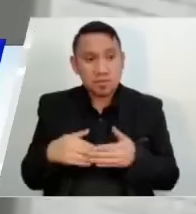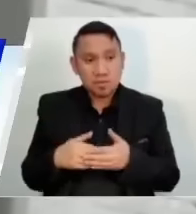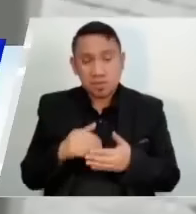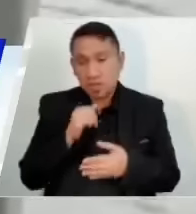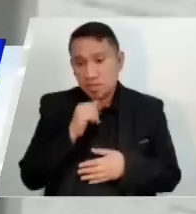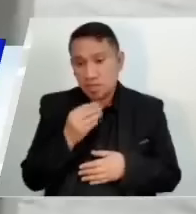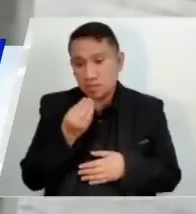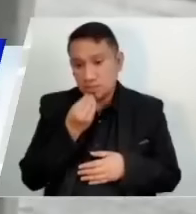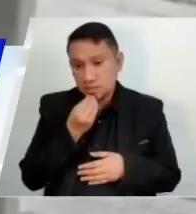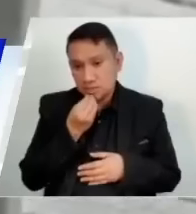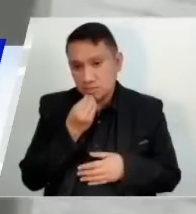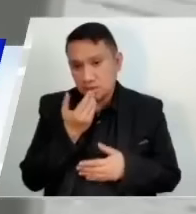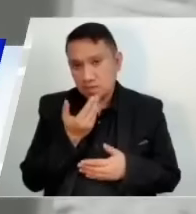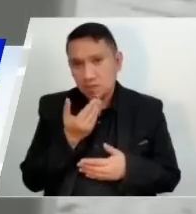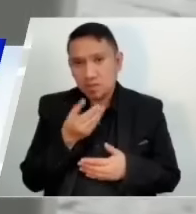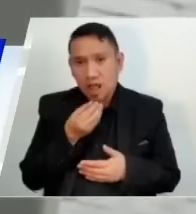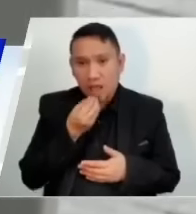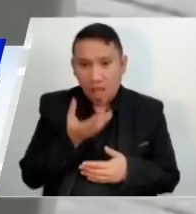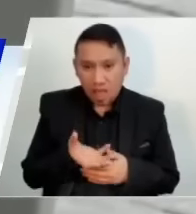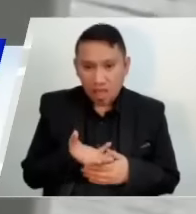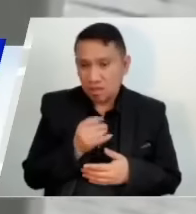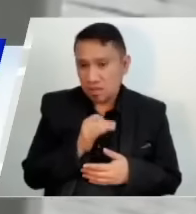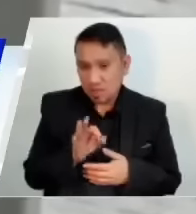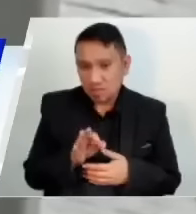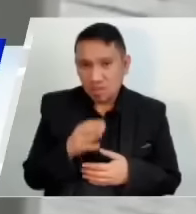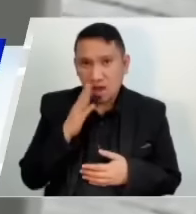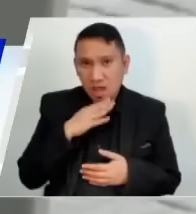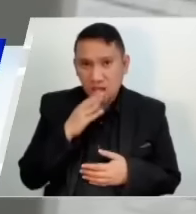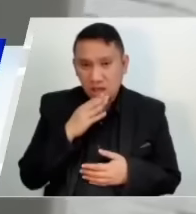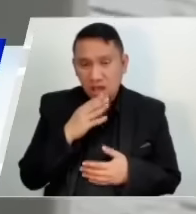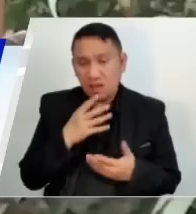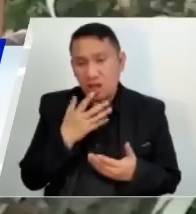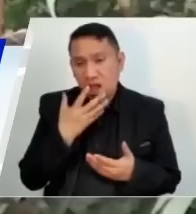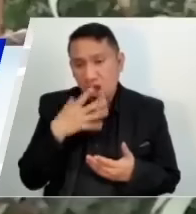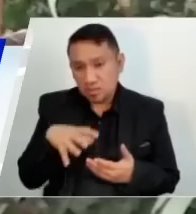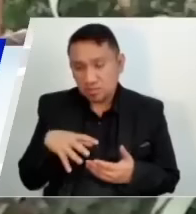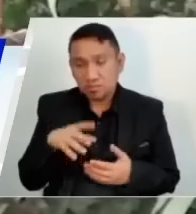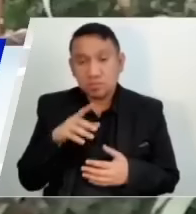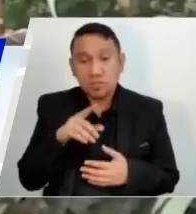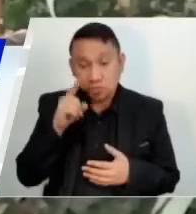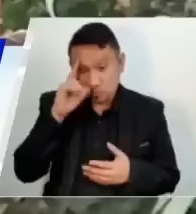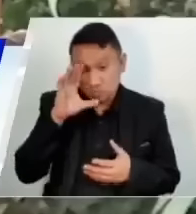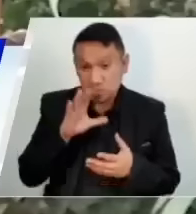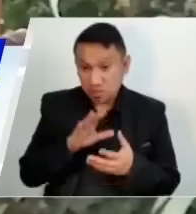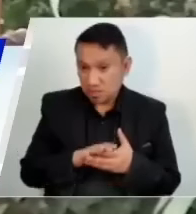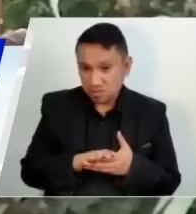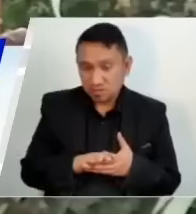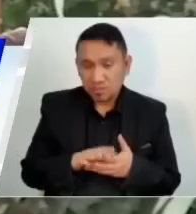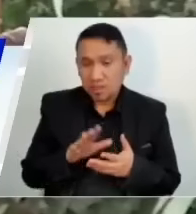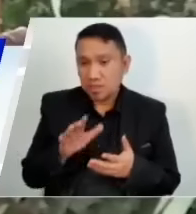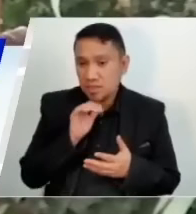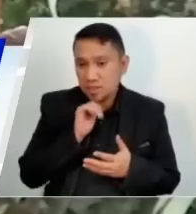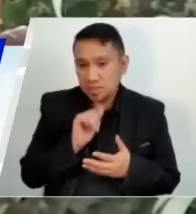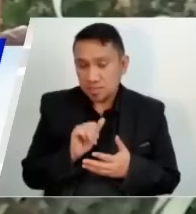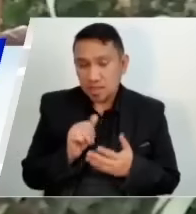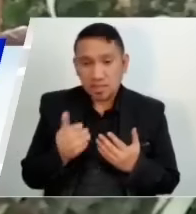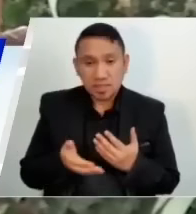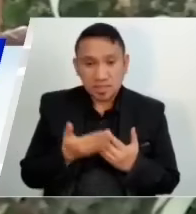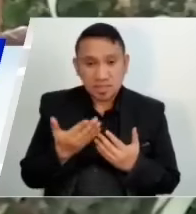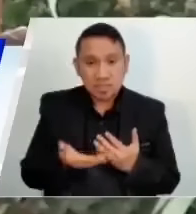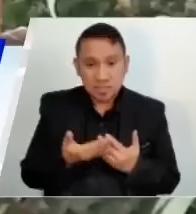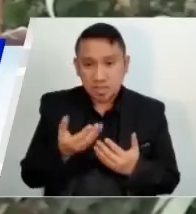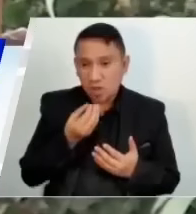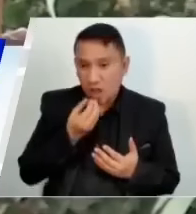isinubo na iluluwa kapag napaso. At maniwala raw kayong hindi madaling magluwa. Kung meron kang kahit